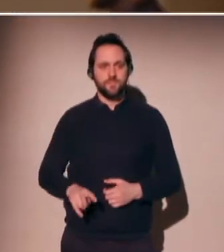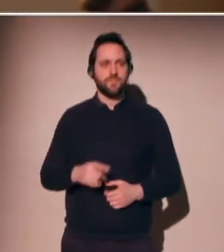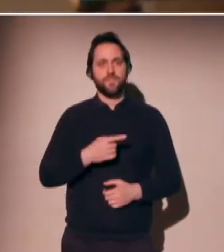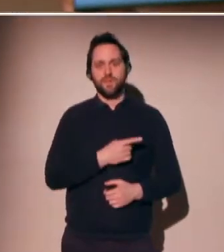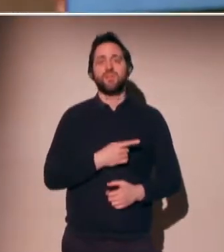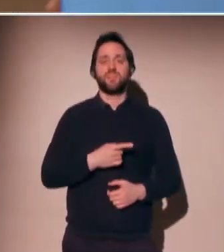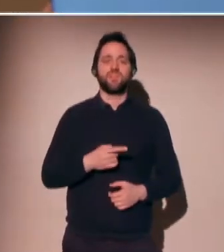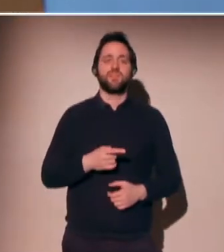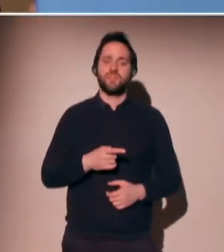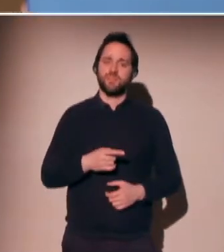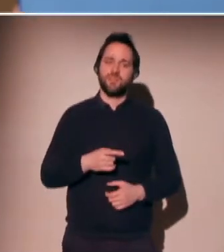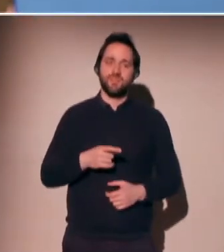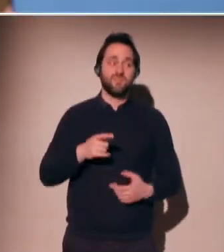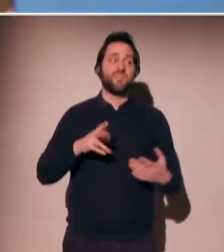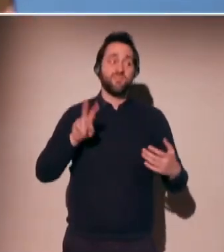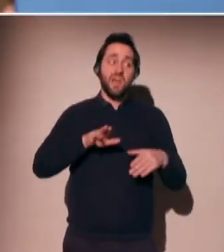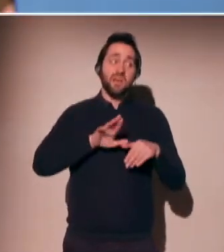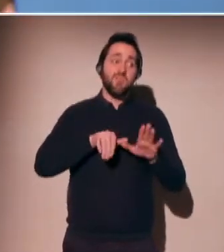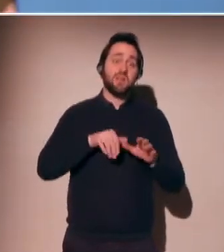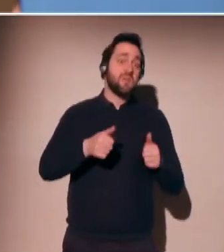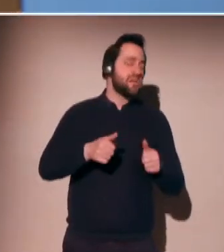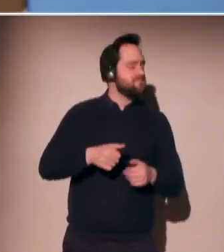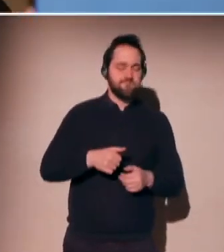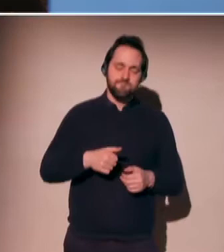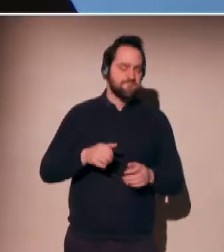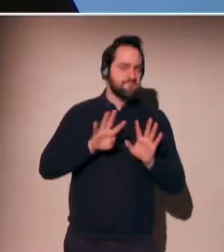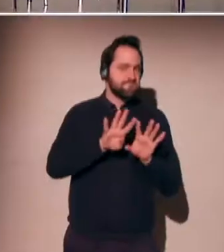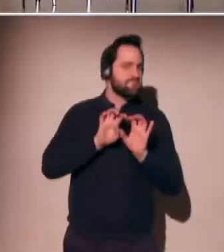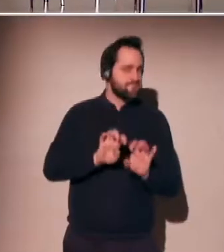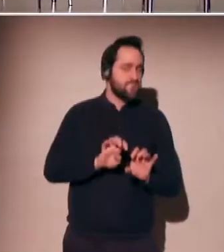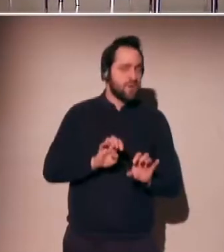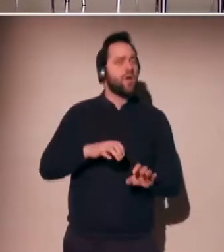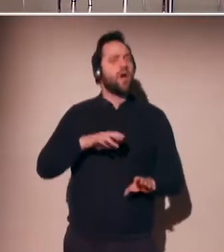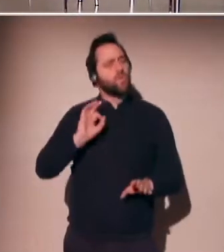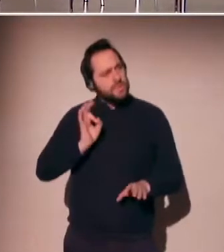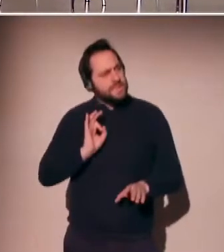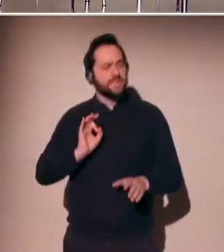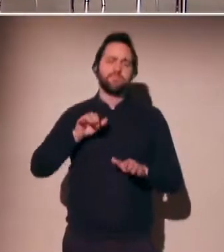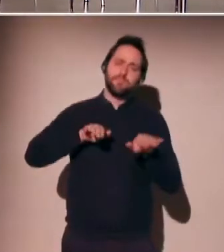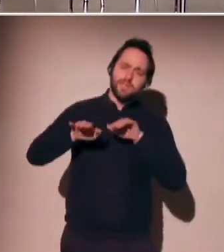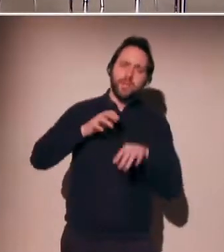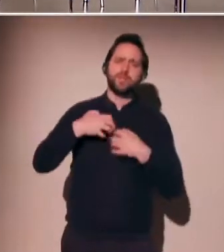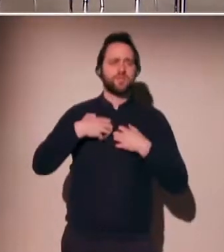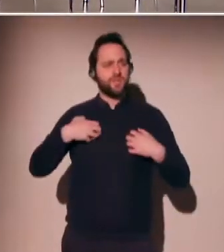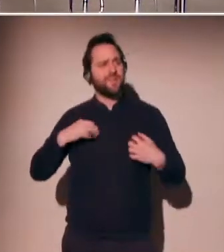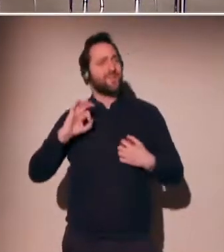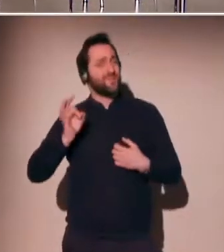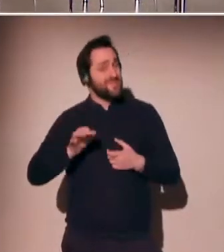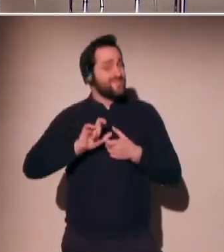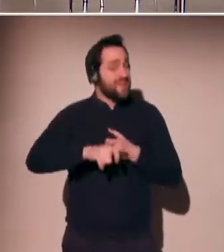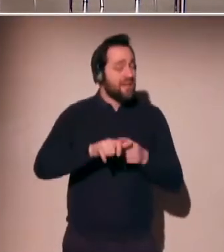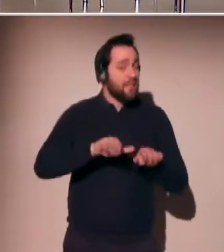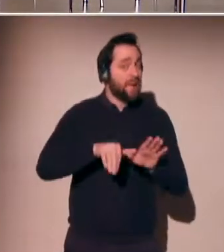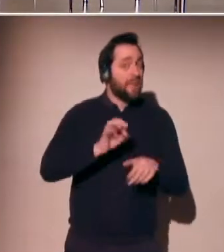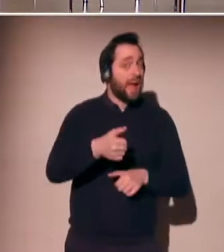que ça a un impact positif pour la société. Donc, s'il y a vraiment quelque chose que j'aimerais faire passer ici, c'est qu'il faut vraiment établir